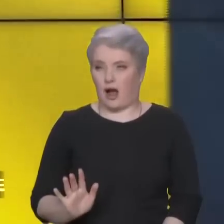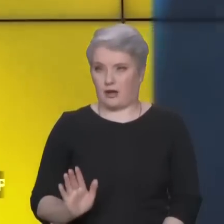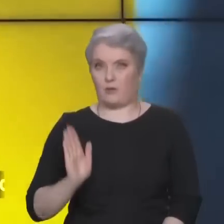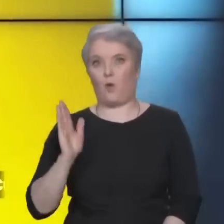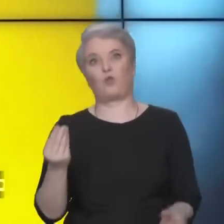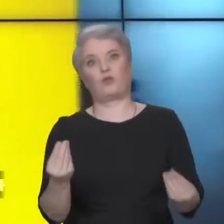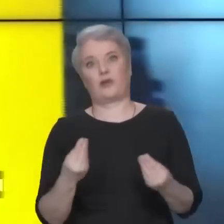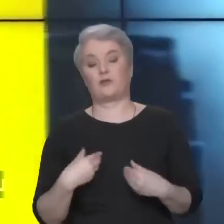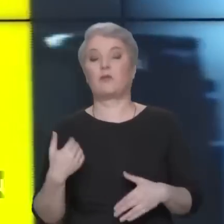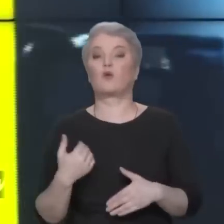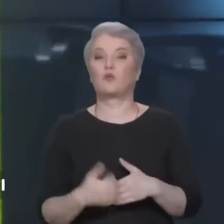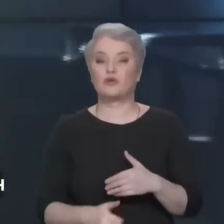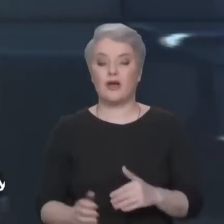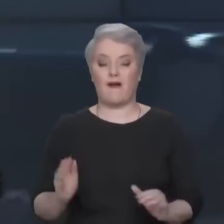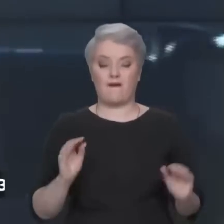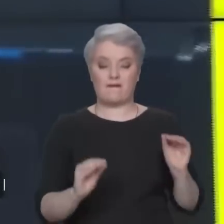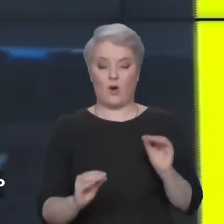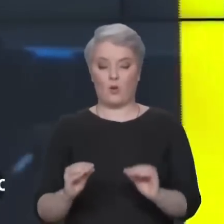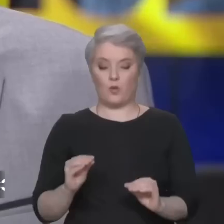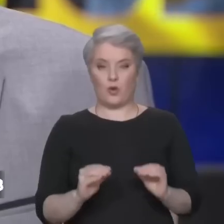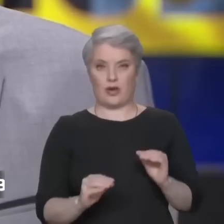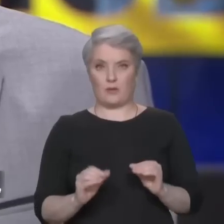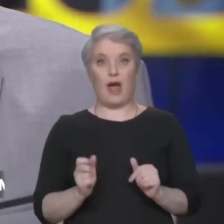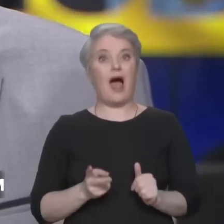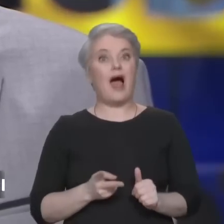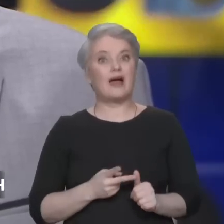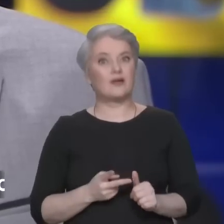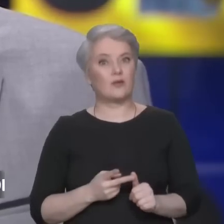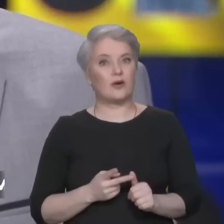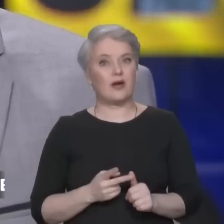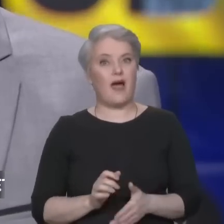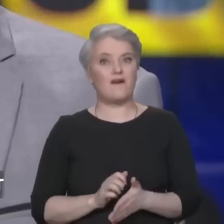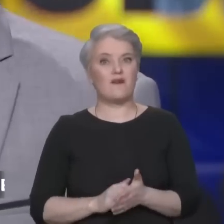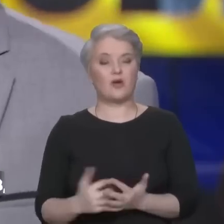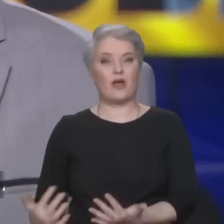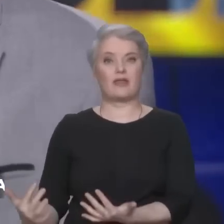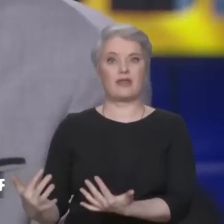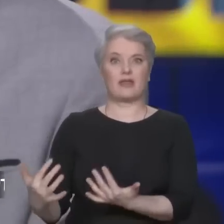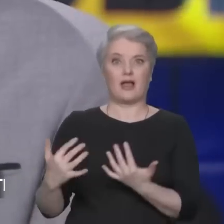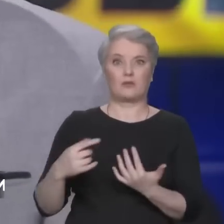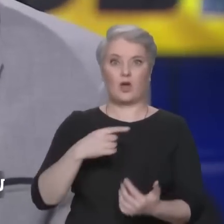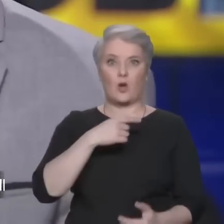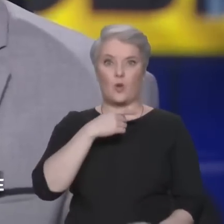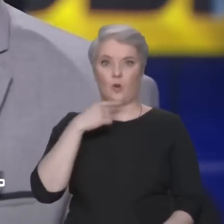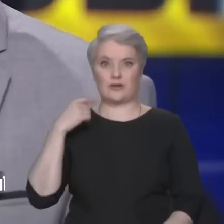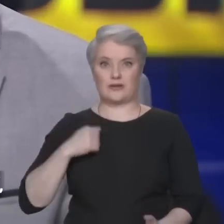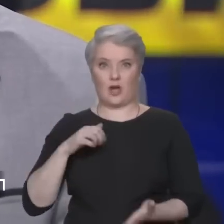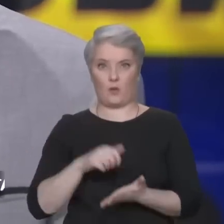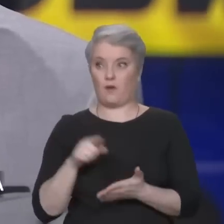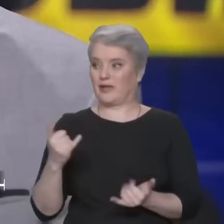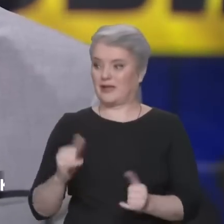перше. А друге, це вже фактор самого наступу з боку російських окупантів. Так, дійсно, вони зараз накопичують сили та